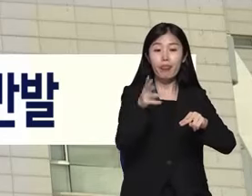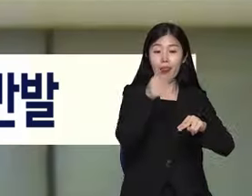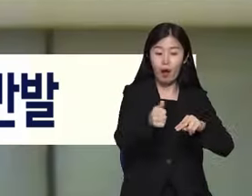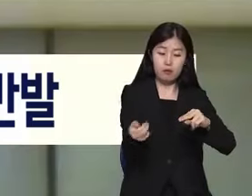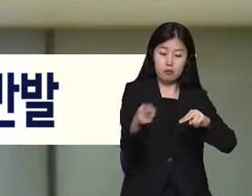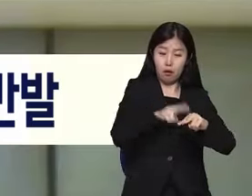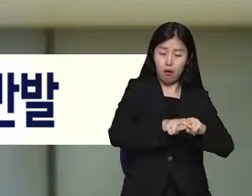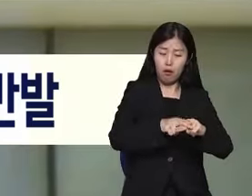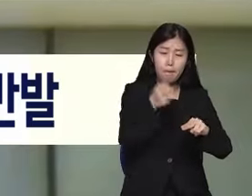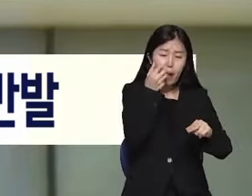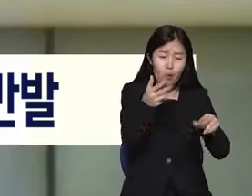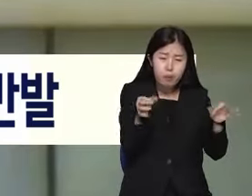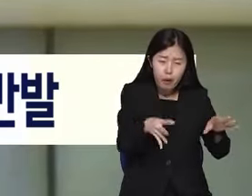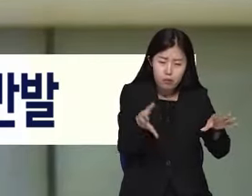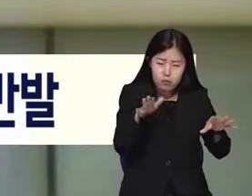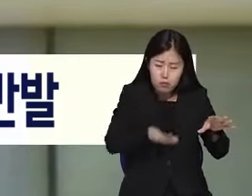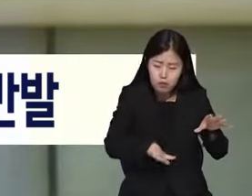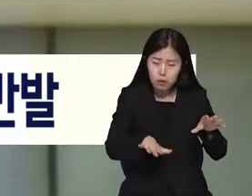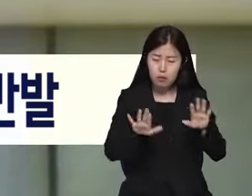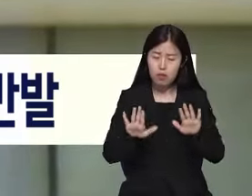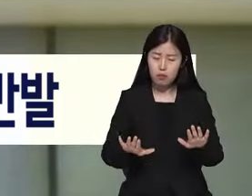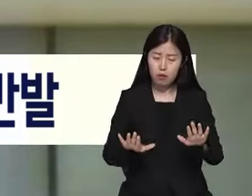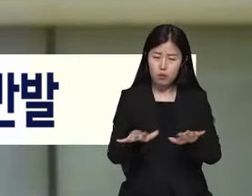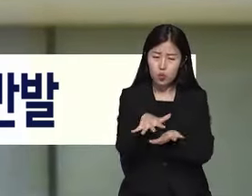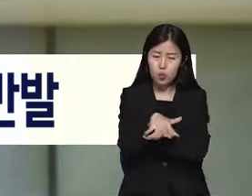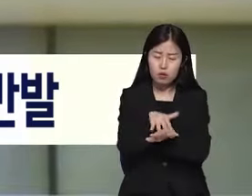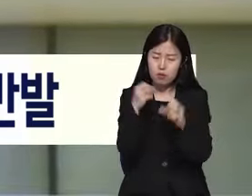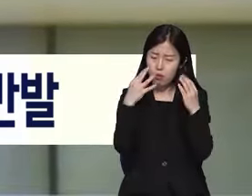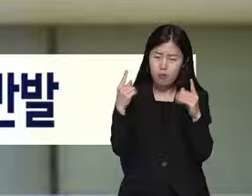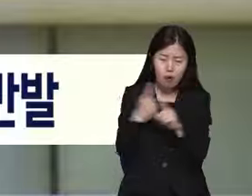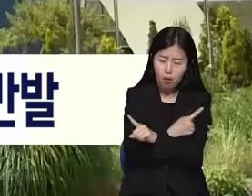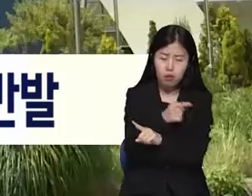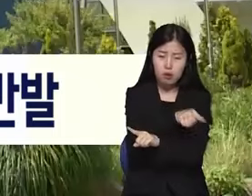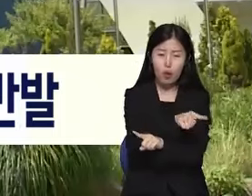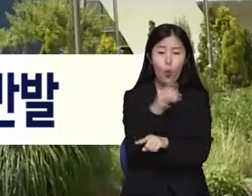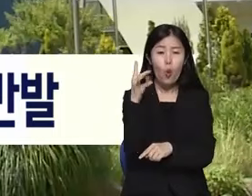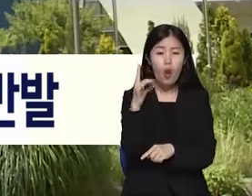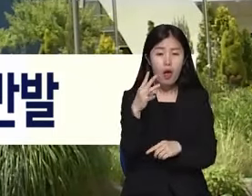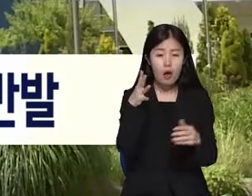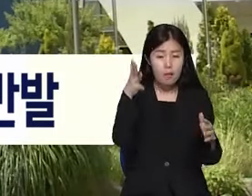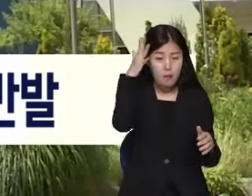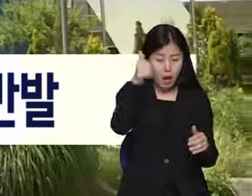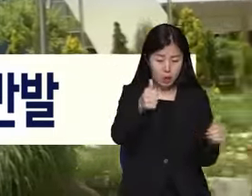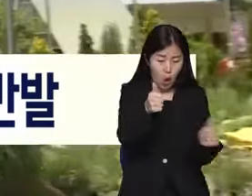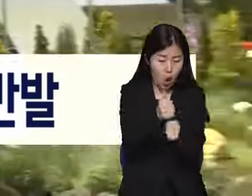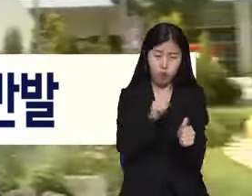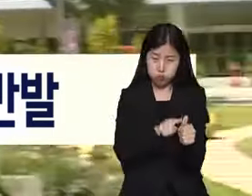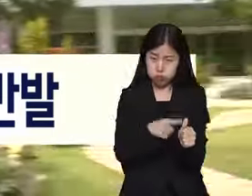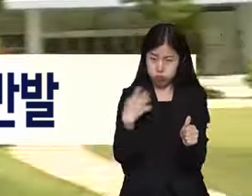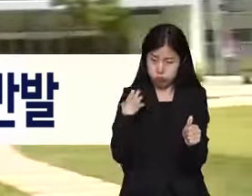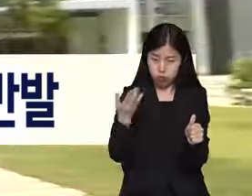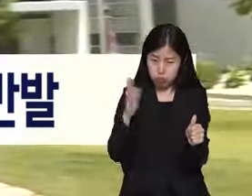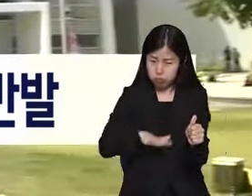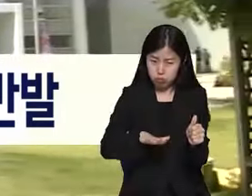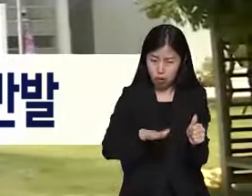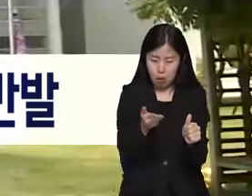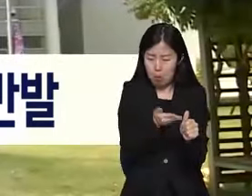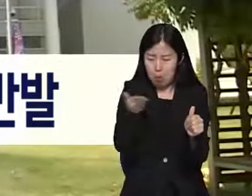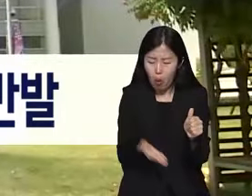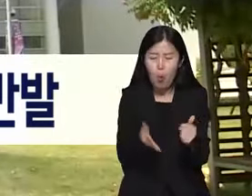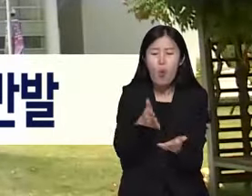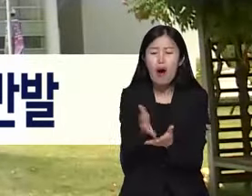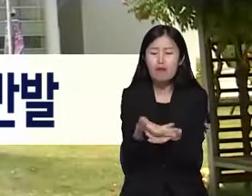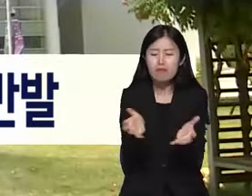불과한데 광주시가 조직 개편을 통해 준국장급인 청년정책관을 과장급의 청년정책과로 격하하려